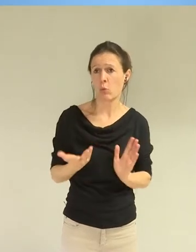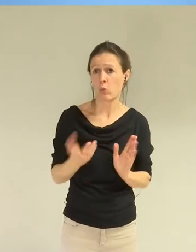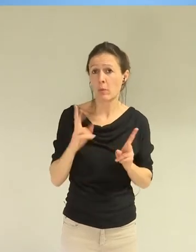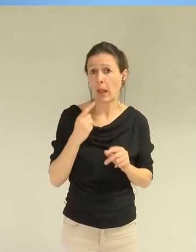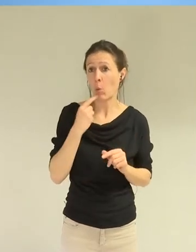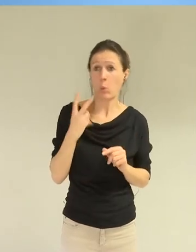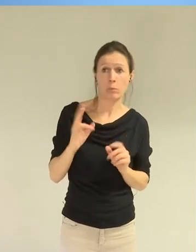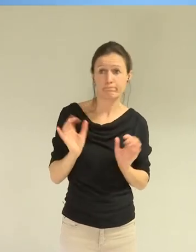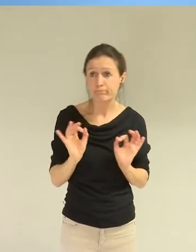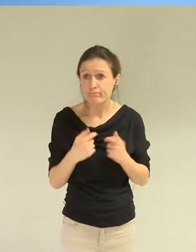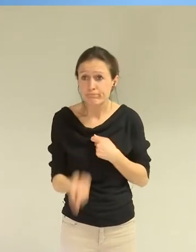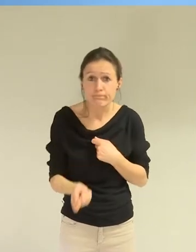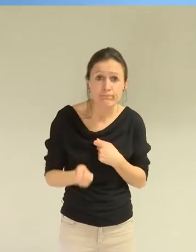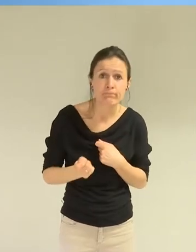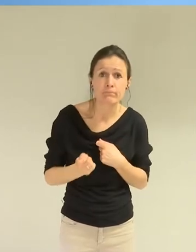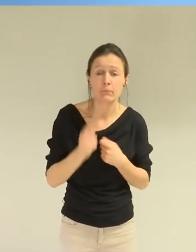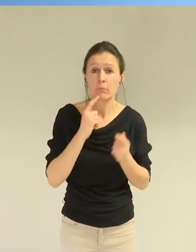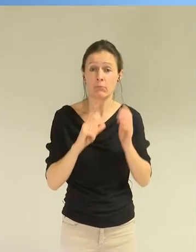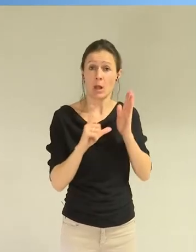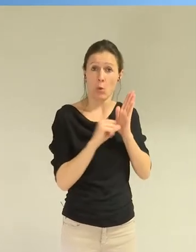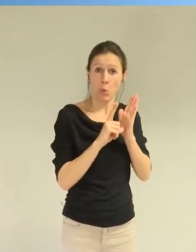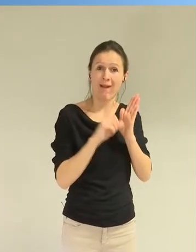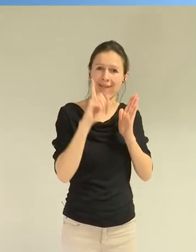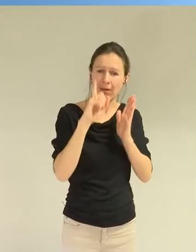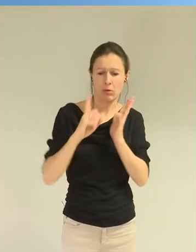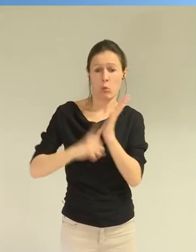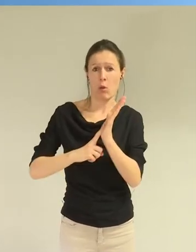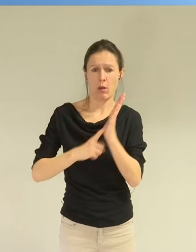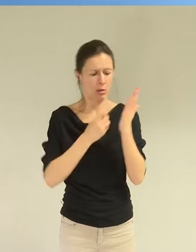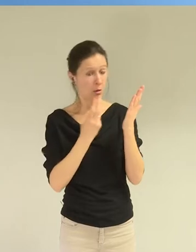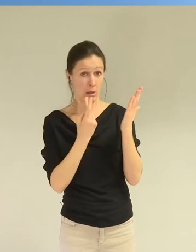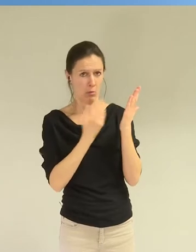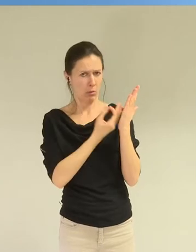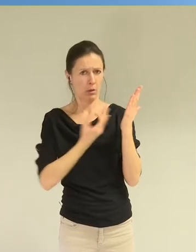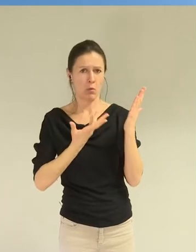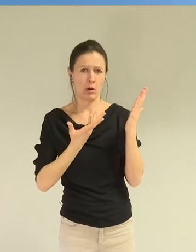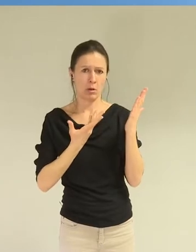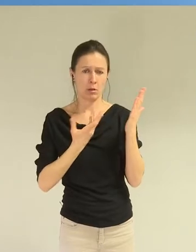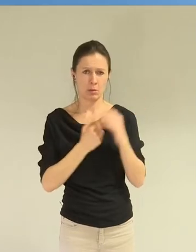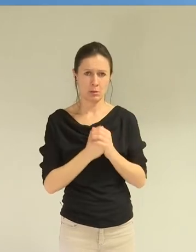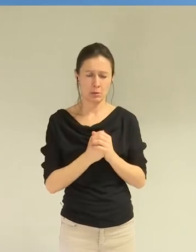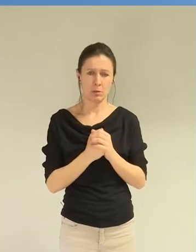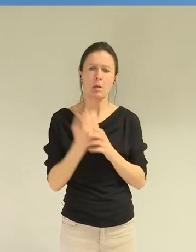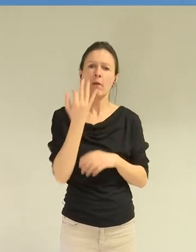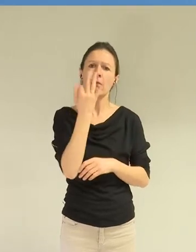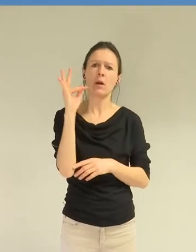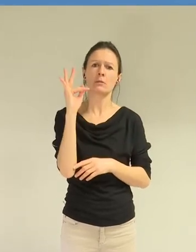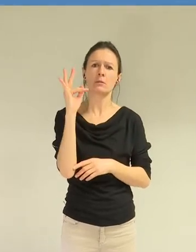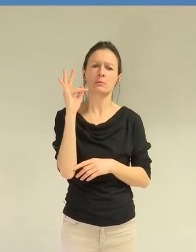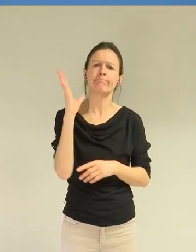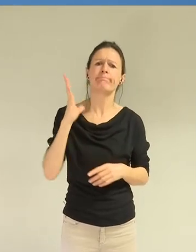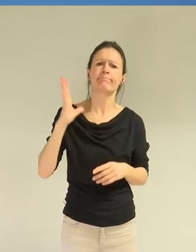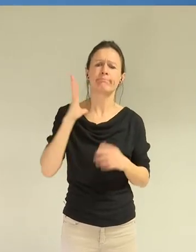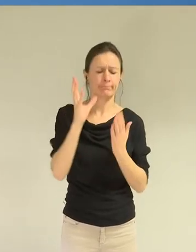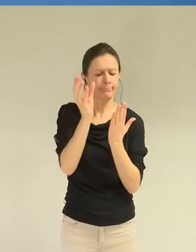et le droit que distille la france a écrit la